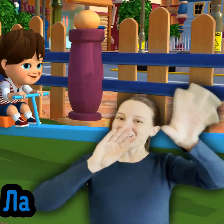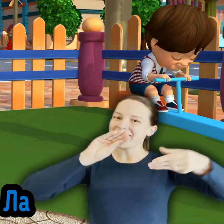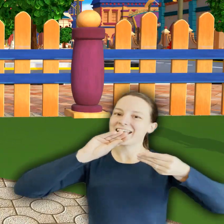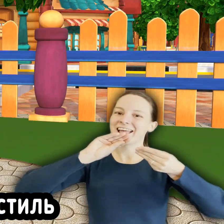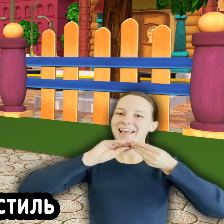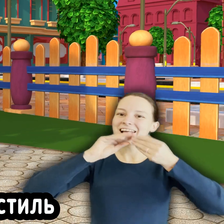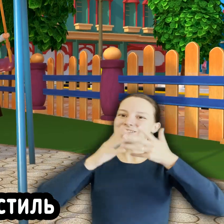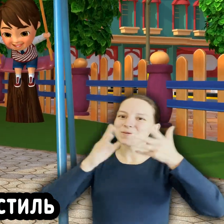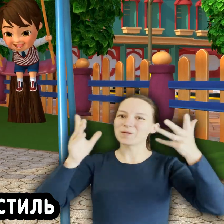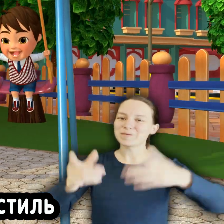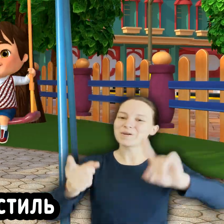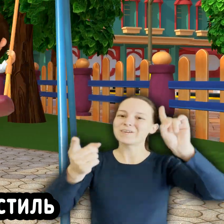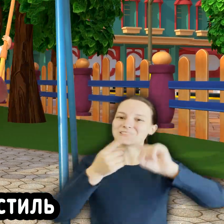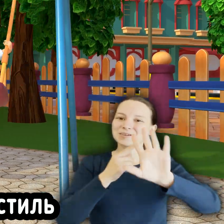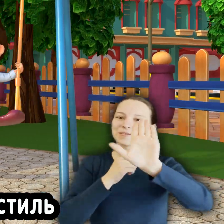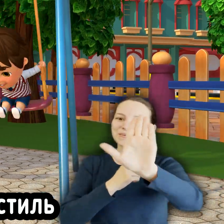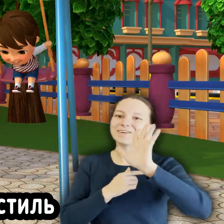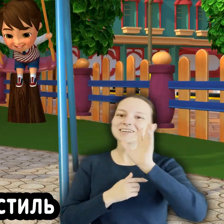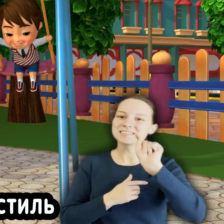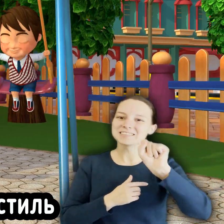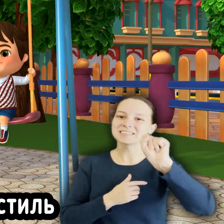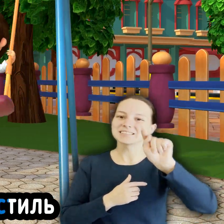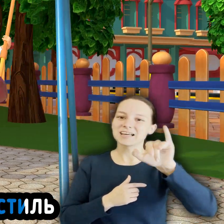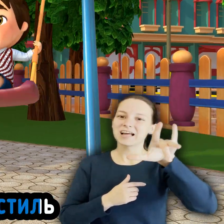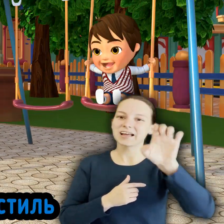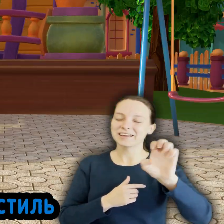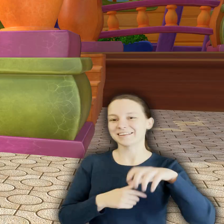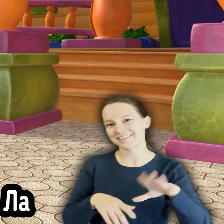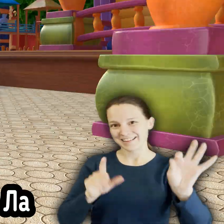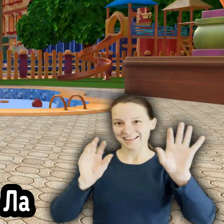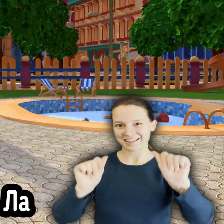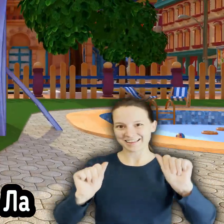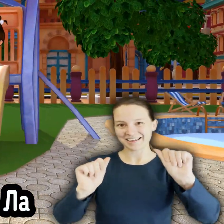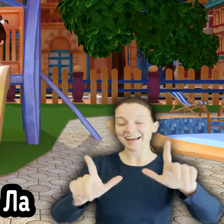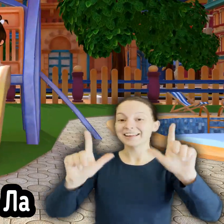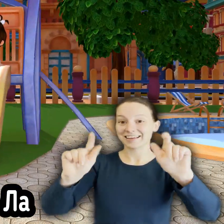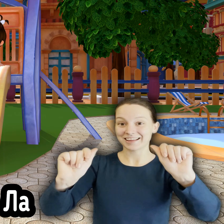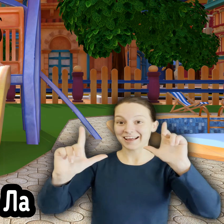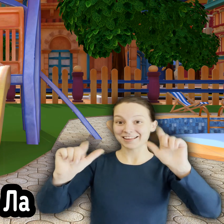Ла-ла-ла-ла-ла-ла-ла-ла. Пусть такой твой будет стиль.